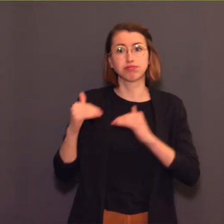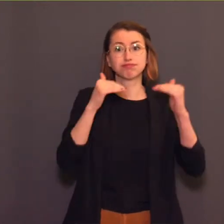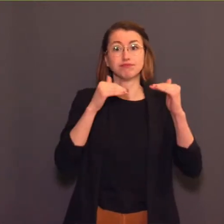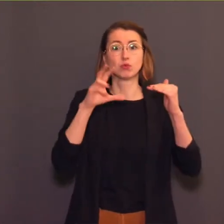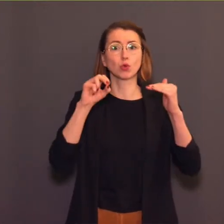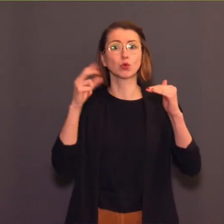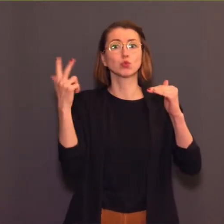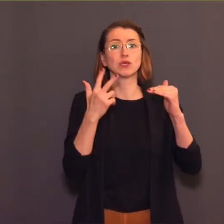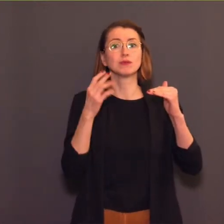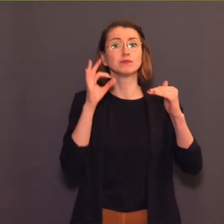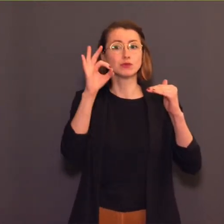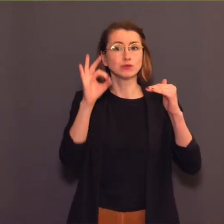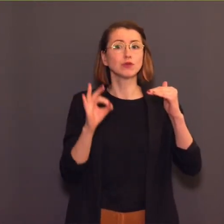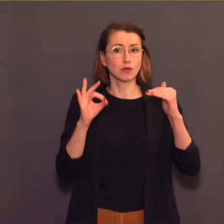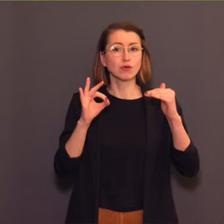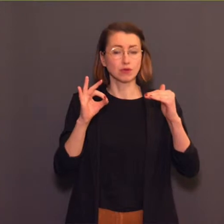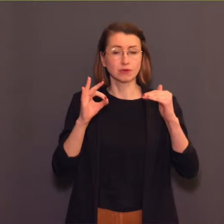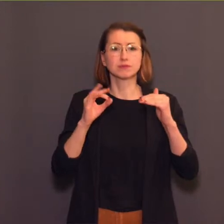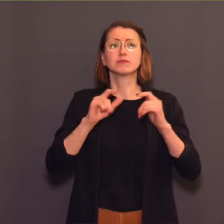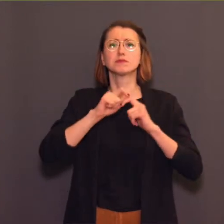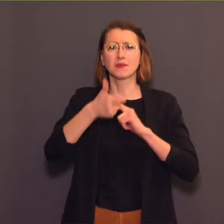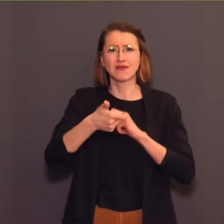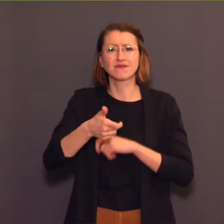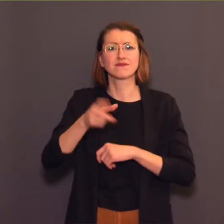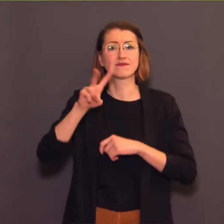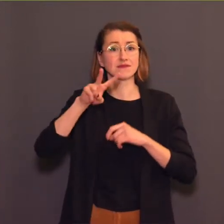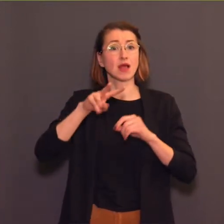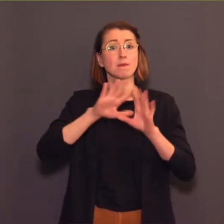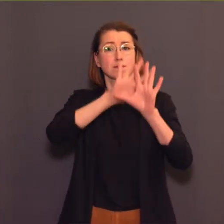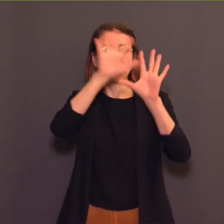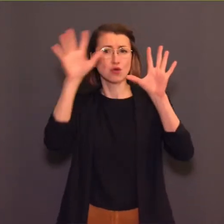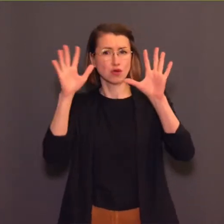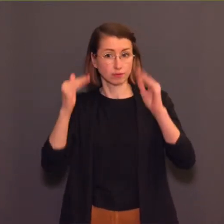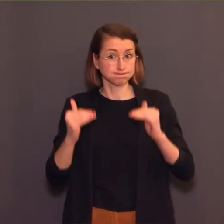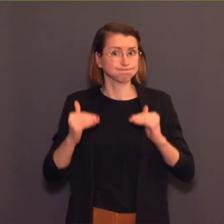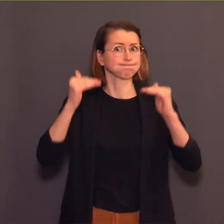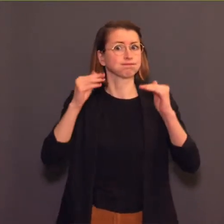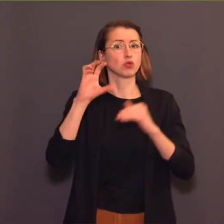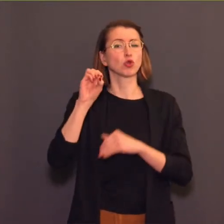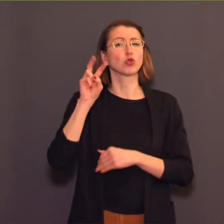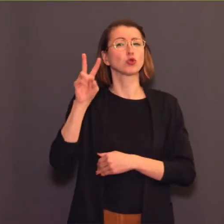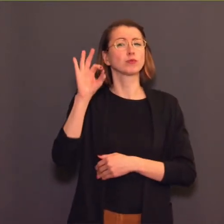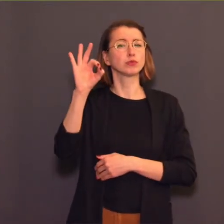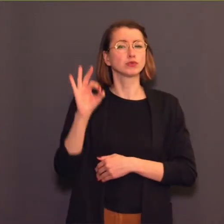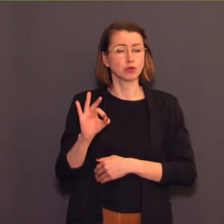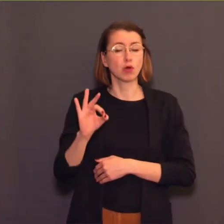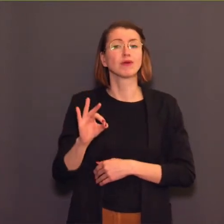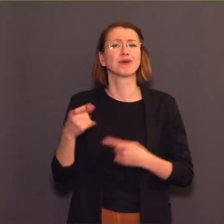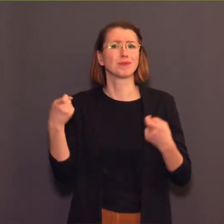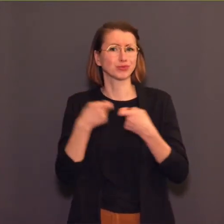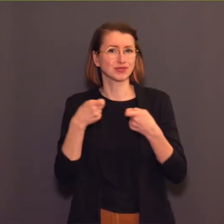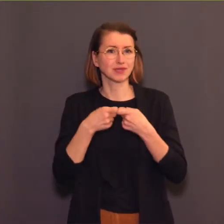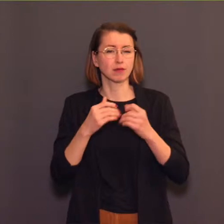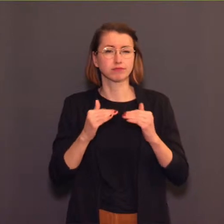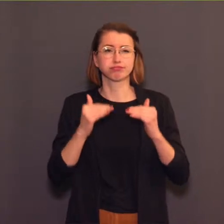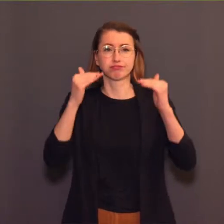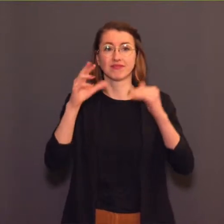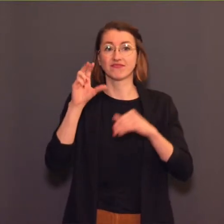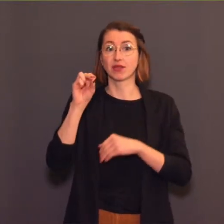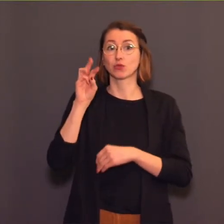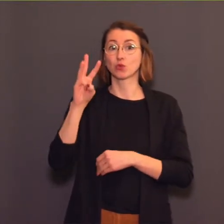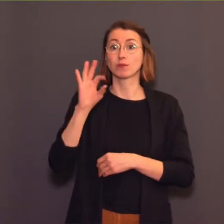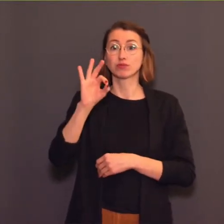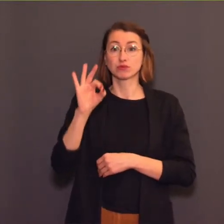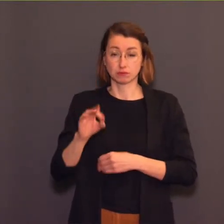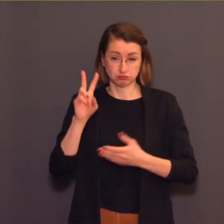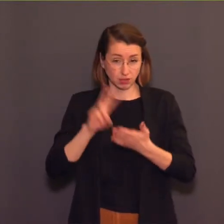avec plus 23%. Toutes les provinces sont impactées, entre autres plusieurs provinces du sud du pays. On le voit dans le Namurois, entre autres,